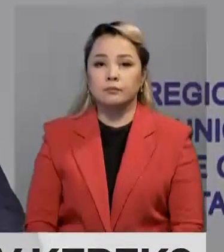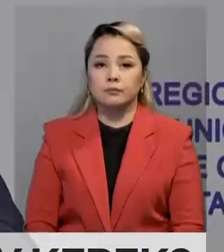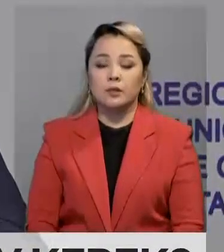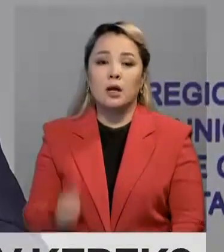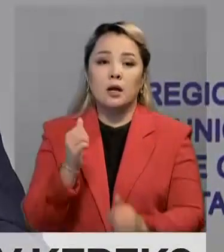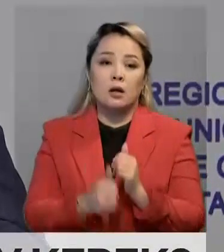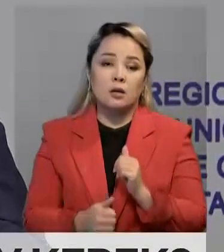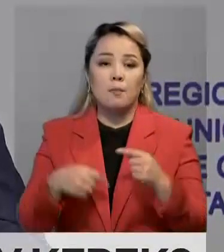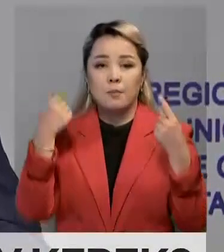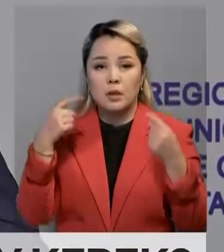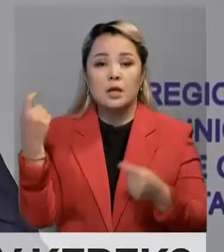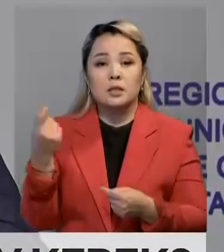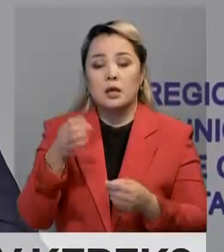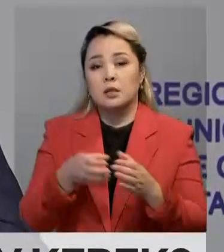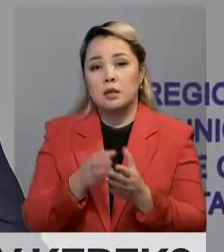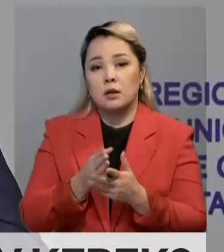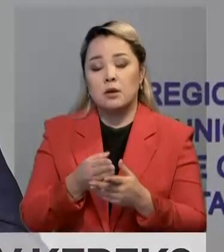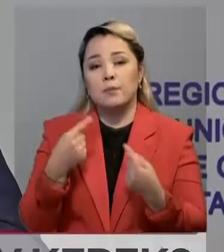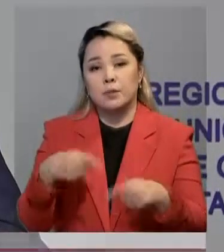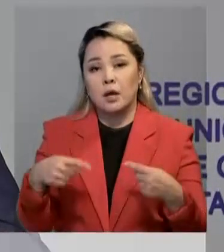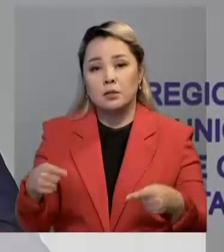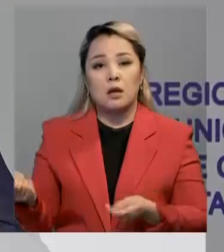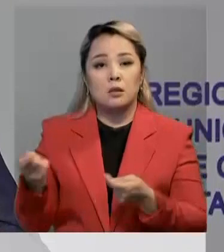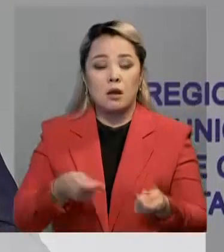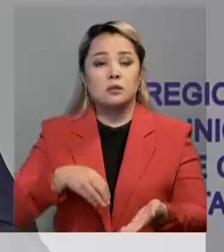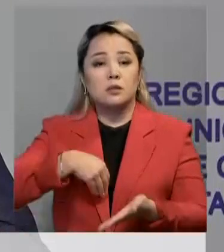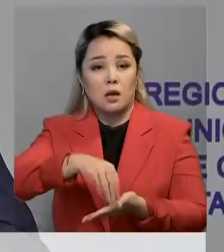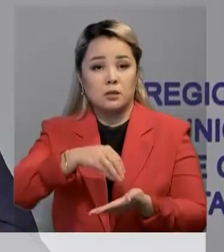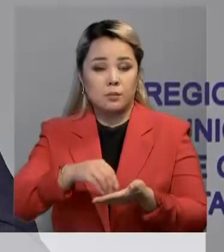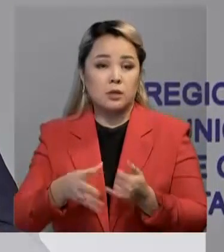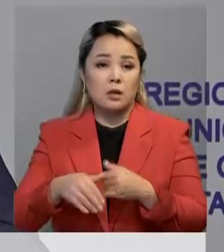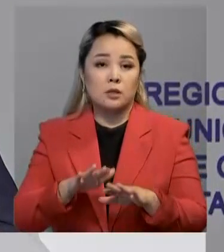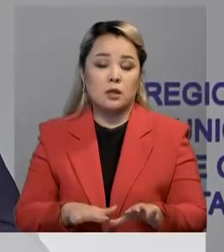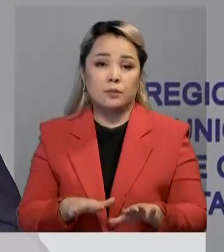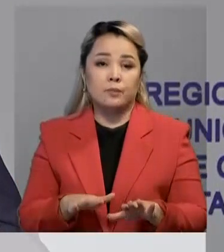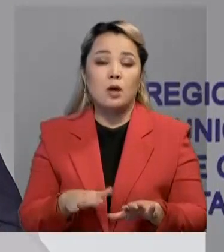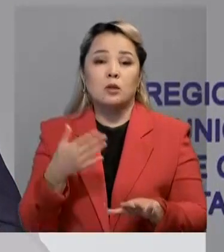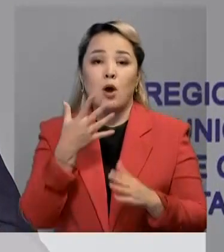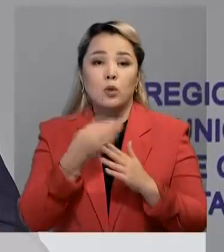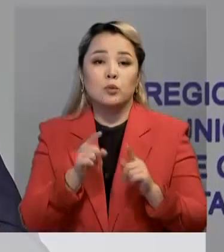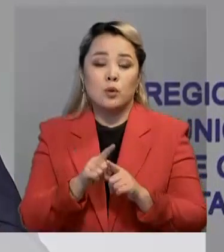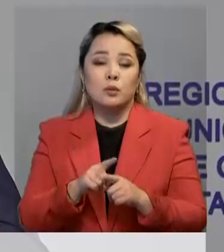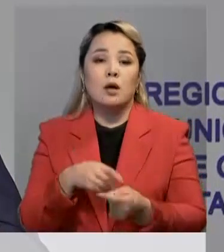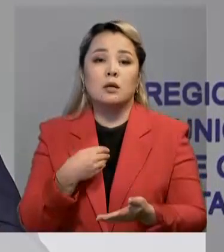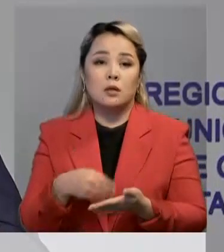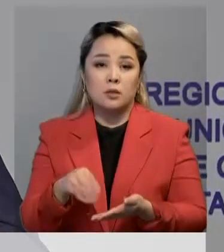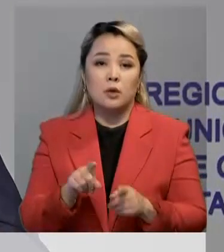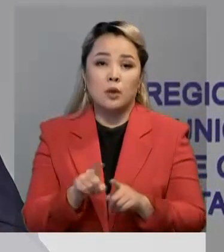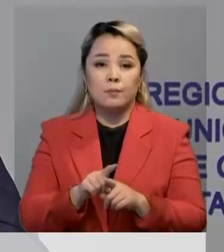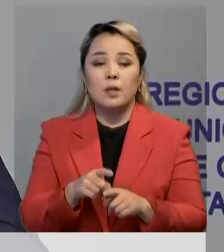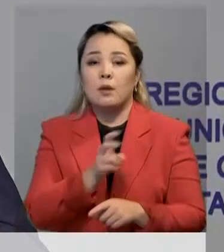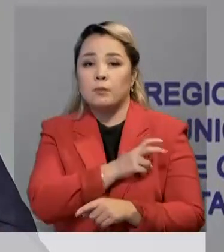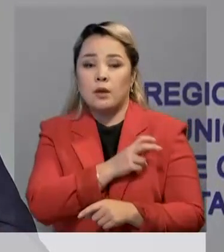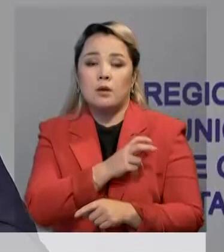Әрбір мал иесі басқа жақтан келген немесе сатып жергілікті сатқанда жергілікті мал дәрігерлеріне